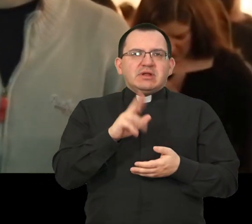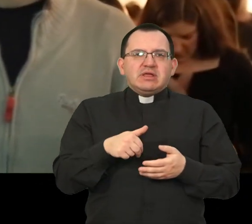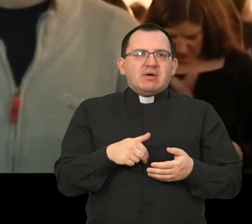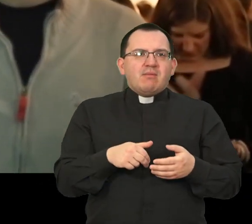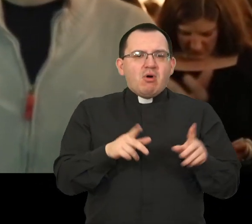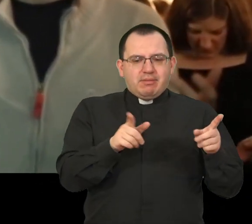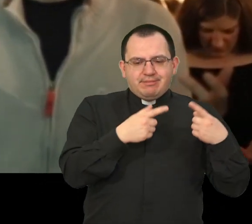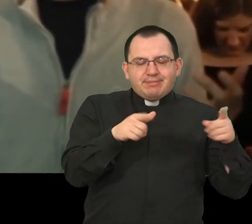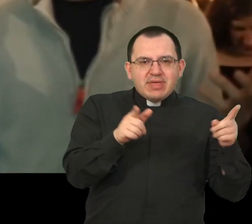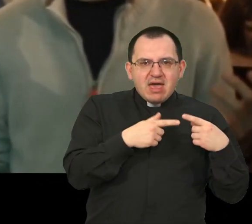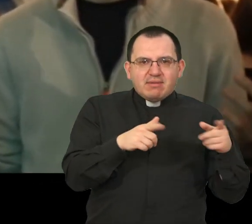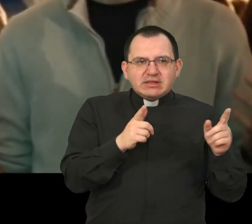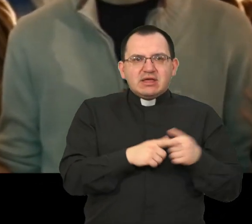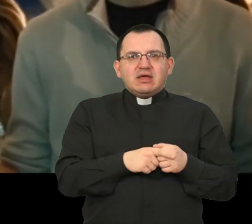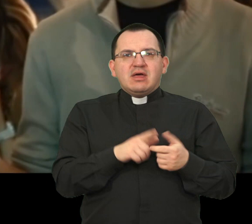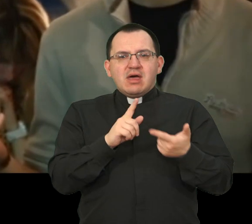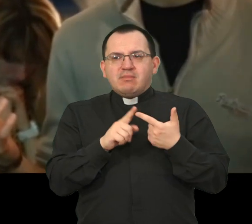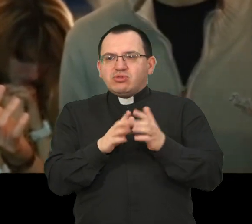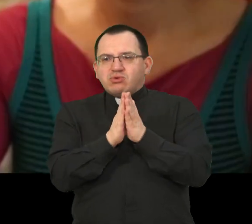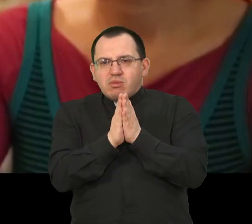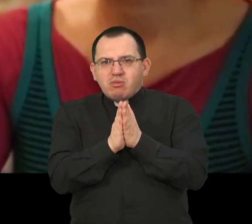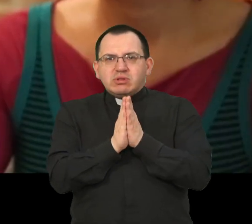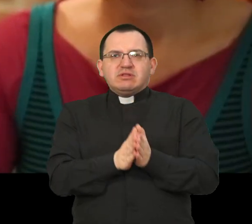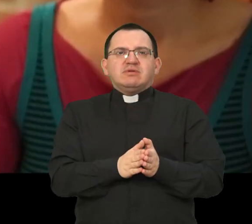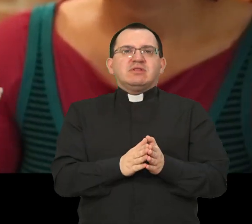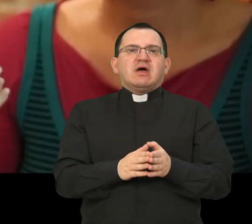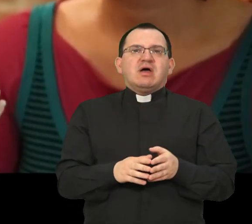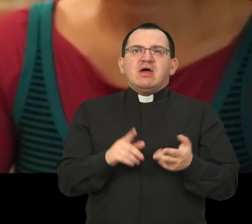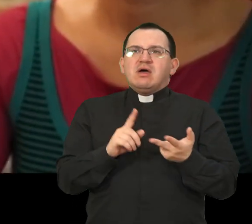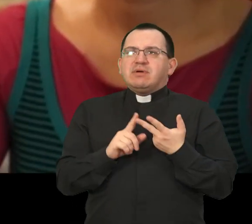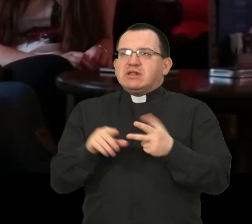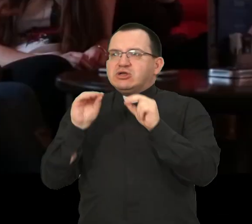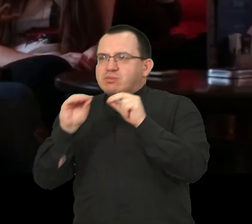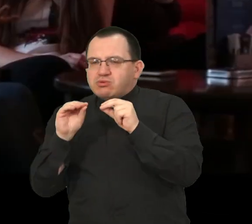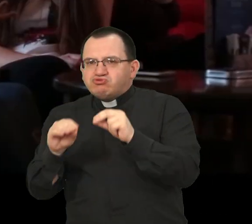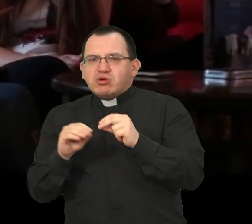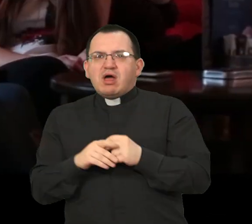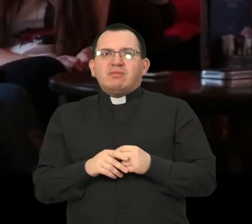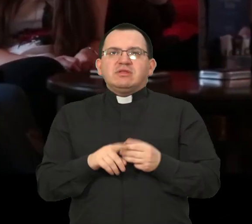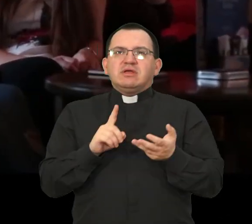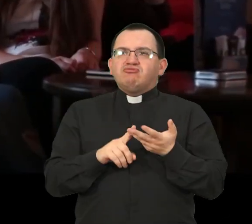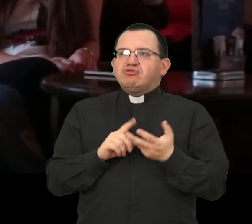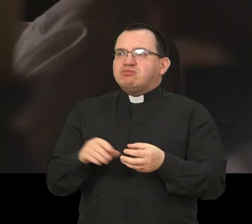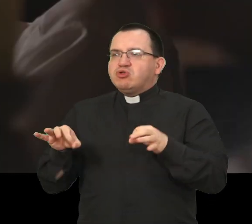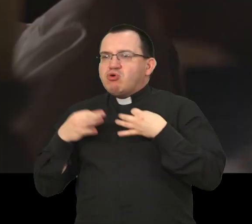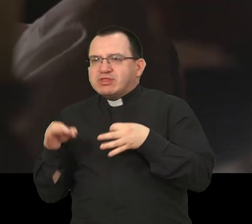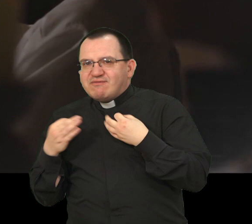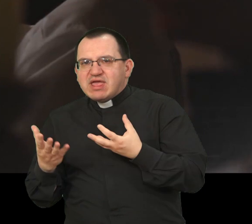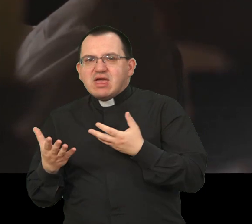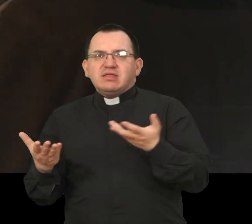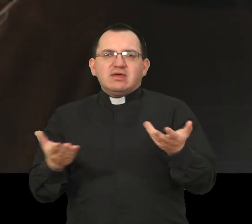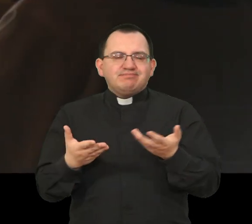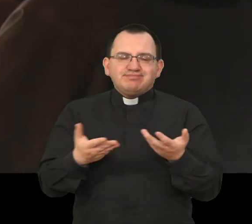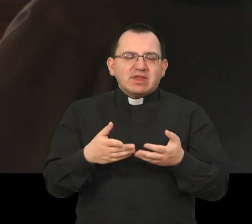samo jedna od njih. Molitvena služba je druga. Na primjer, imate službu poučavanja, službu za ozdravljenje i tako.